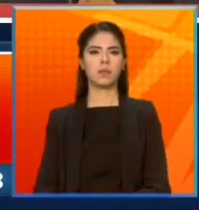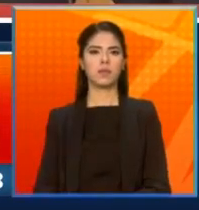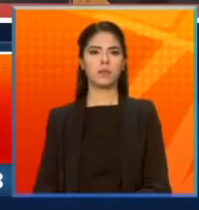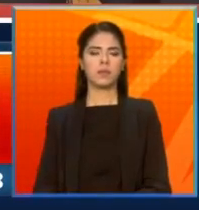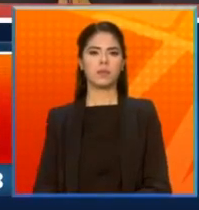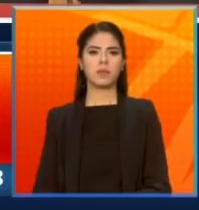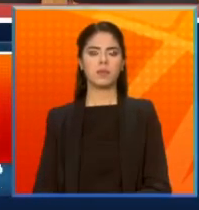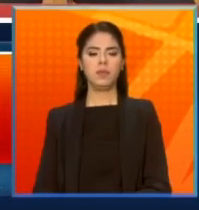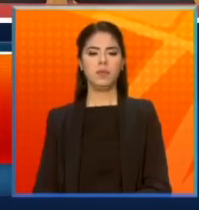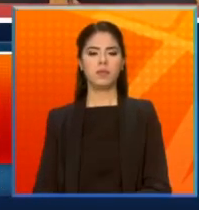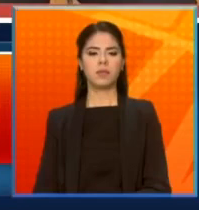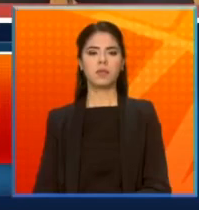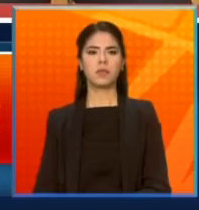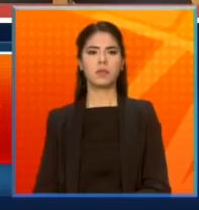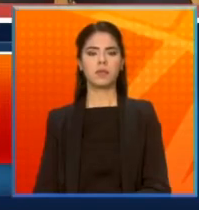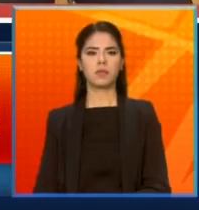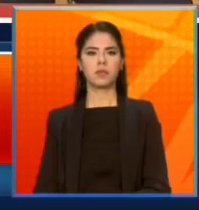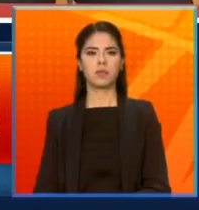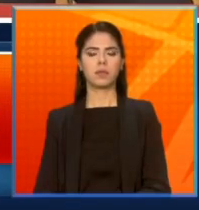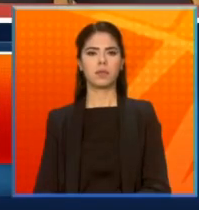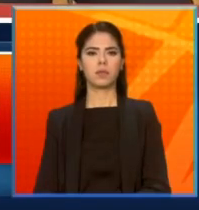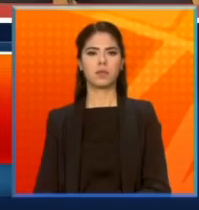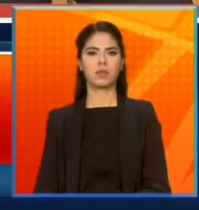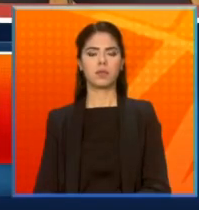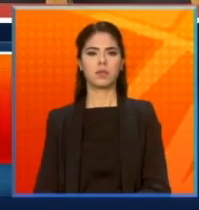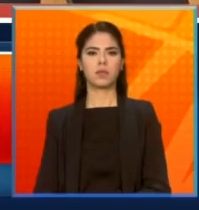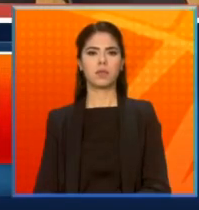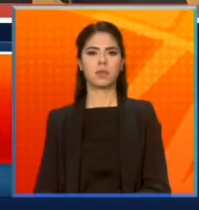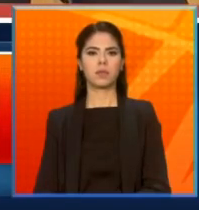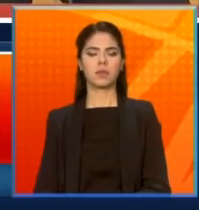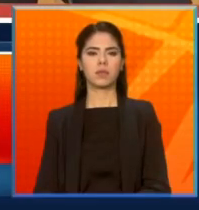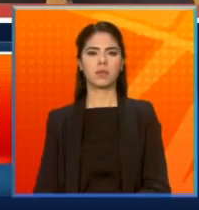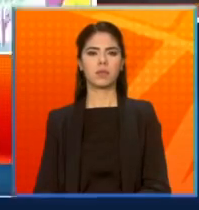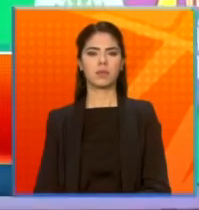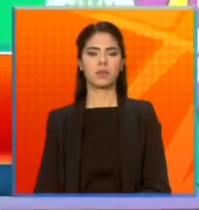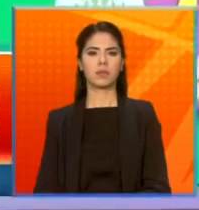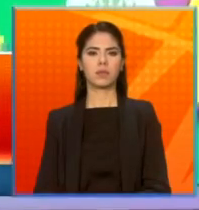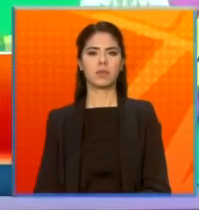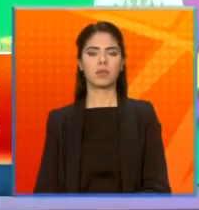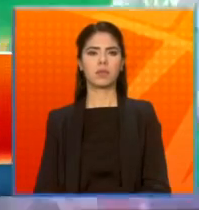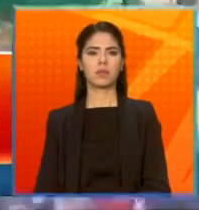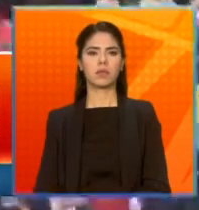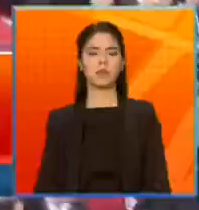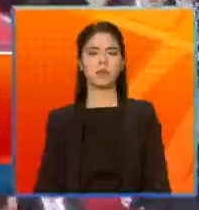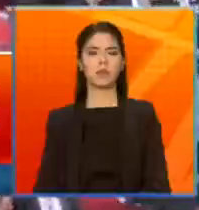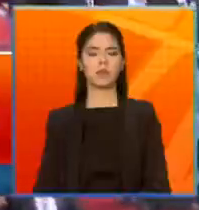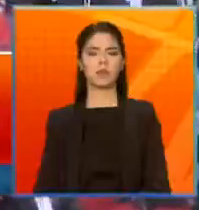başlamalı, gecikmeksizin soruşturma açmalıdır. Türkiye muz cumhuriyeti değildir.